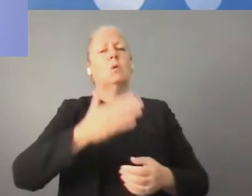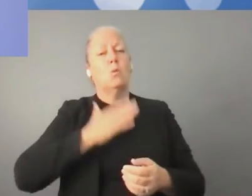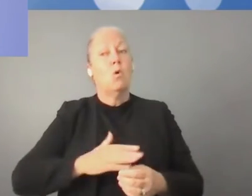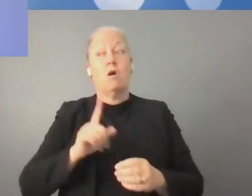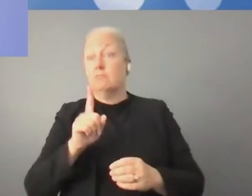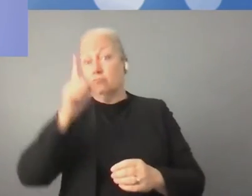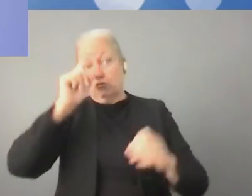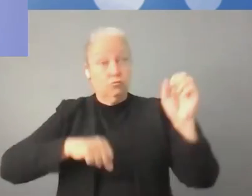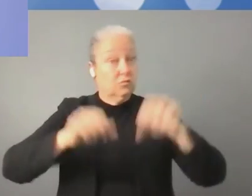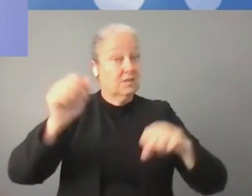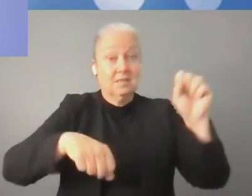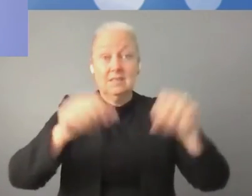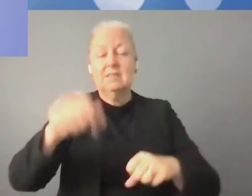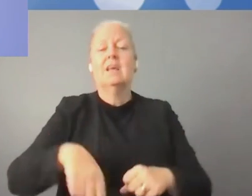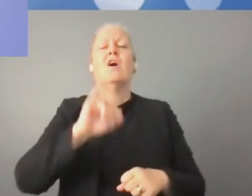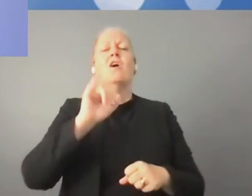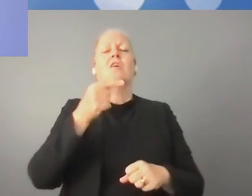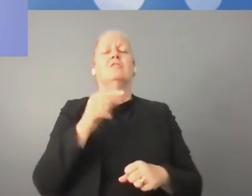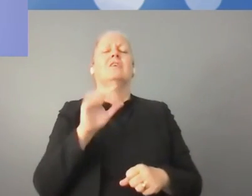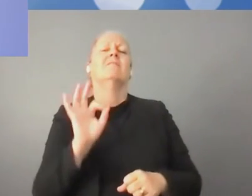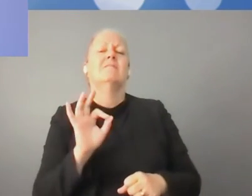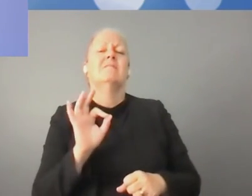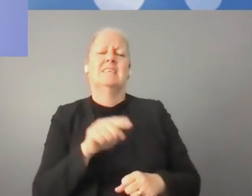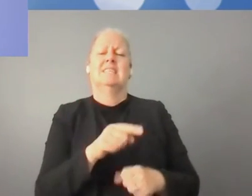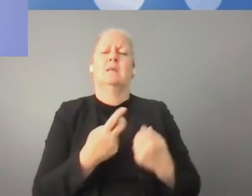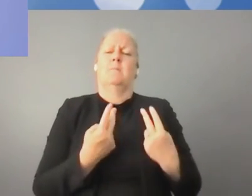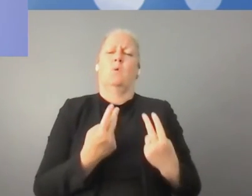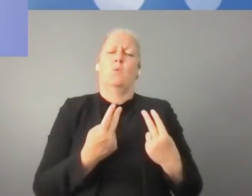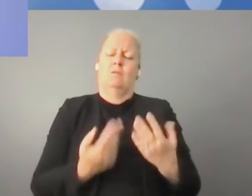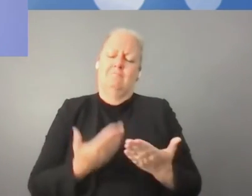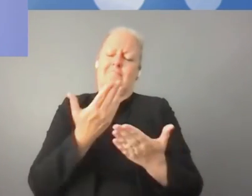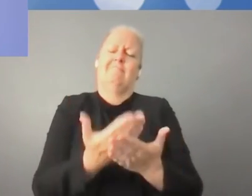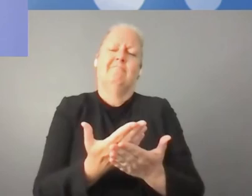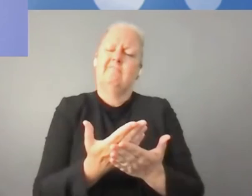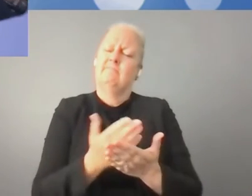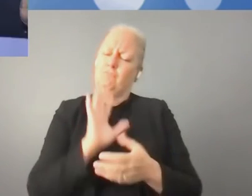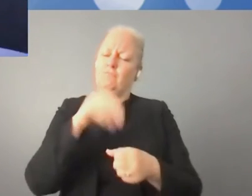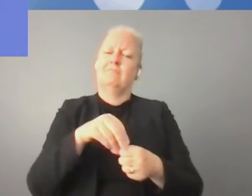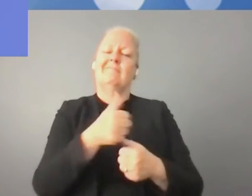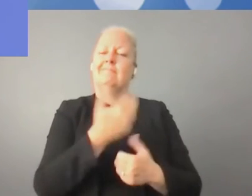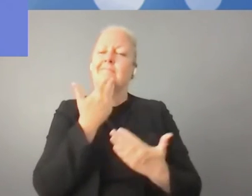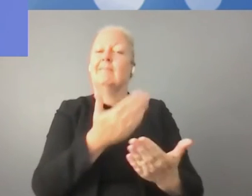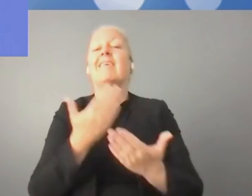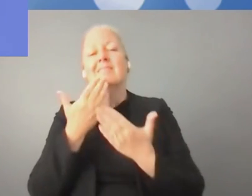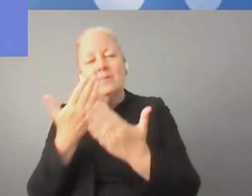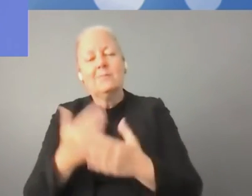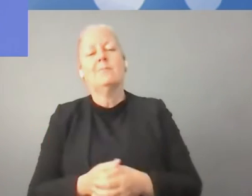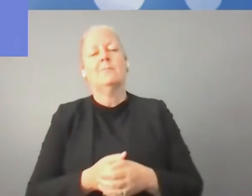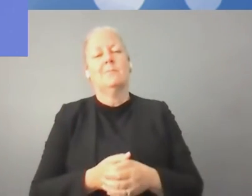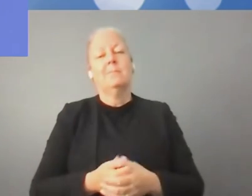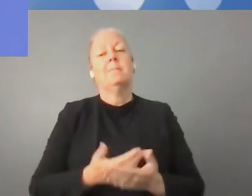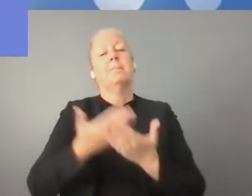призываем всех вас к совместному участию в создании этого соглашения, и цифровой саммит ООН